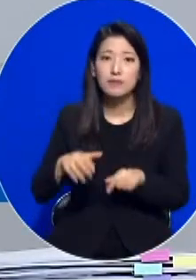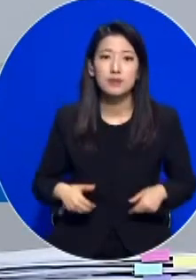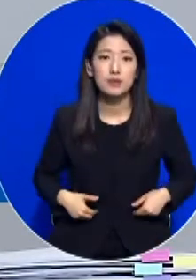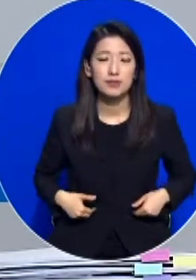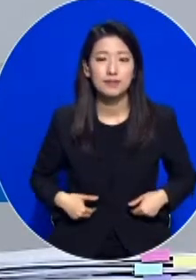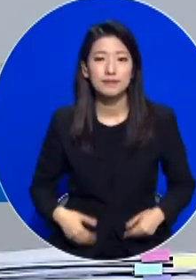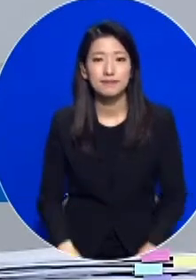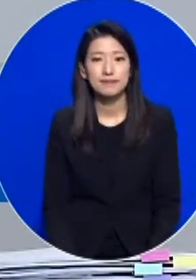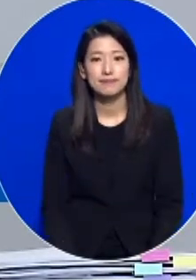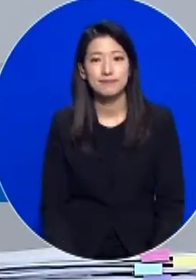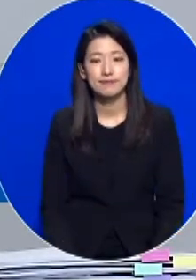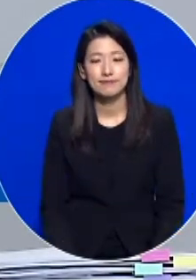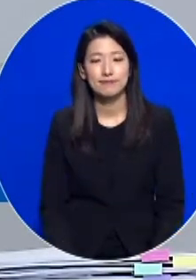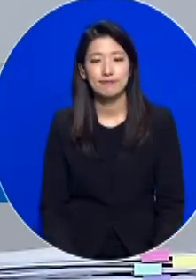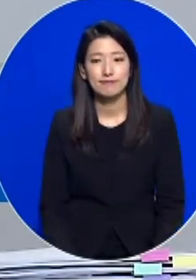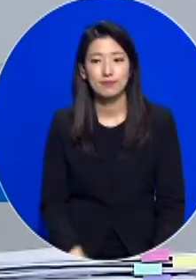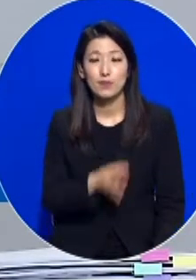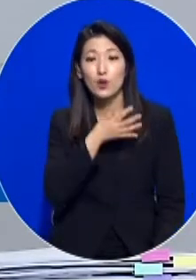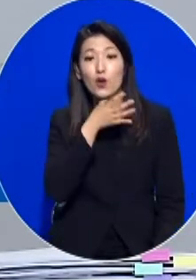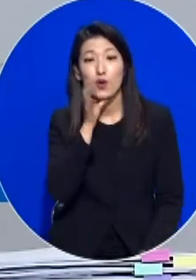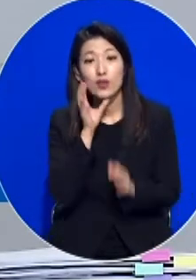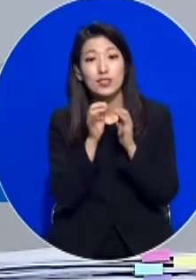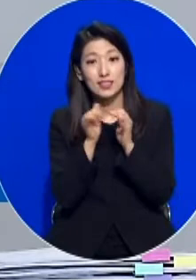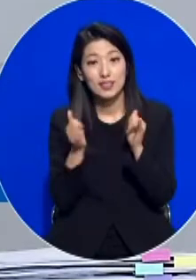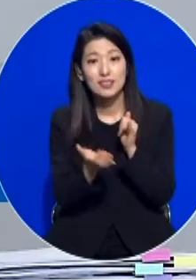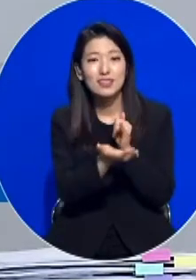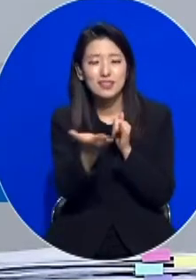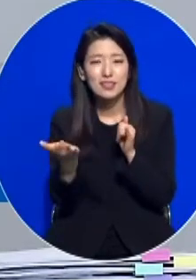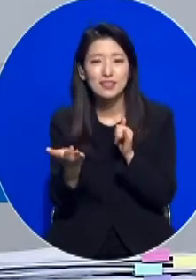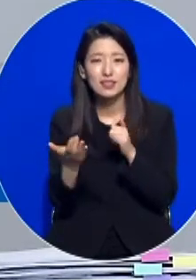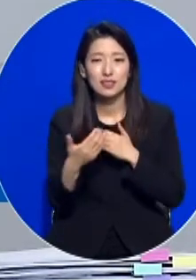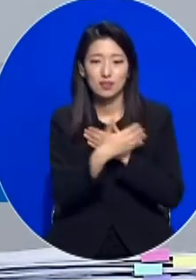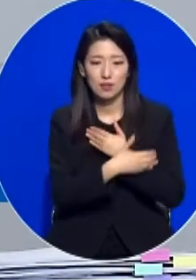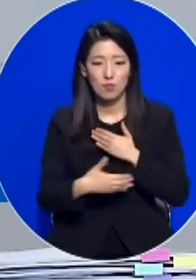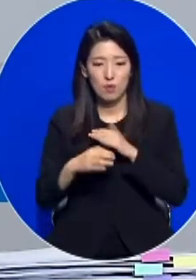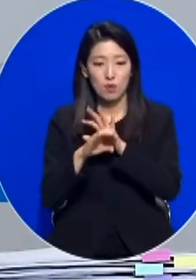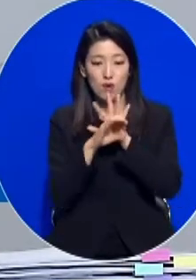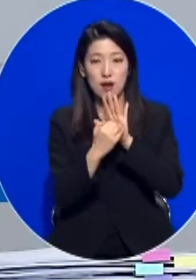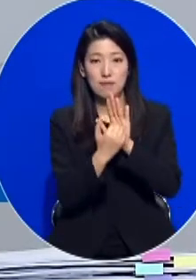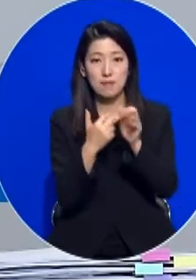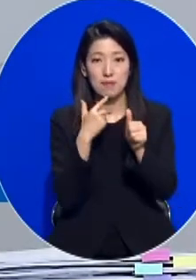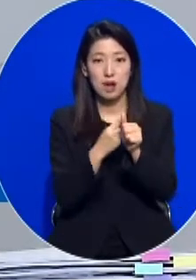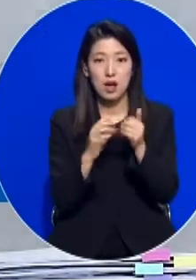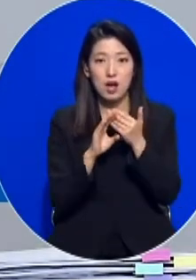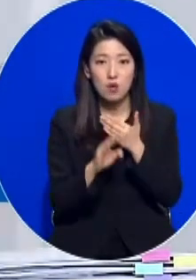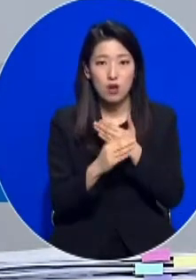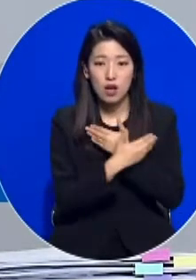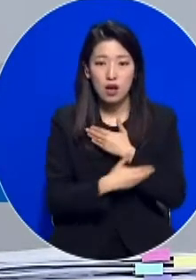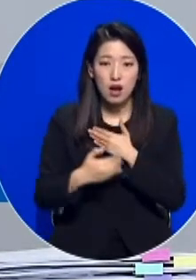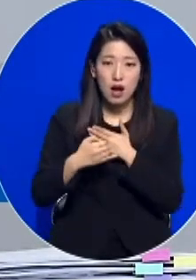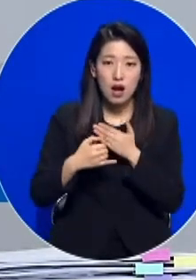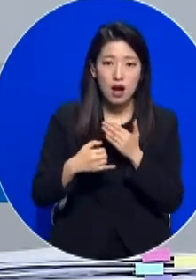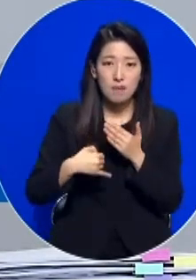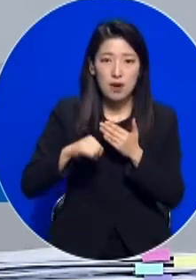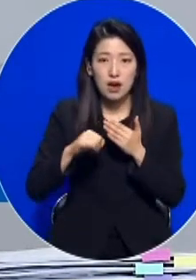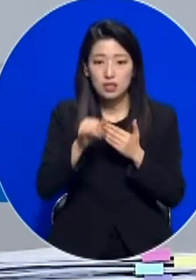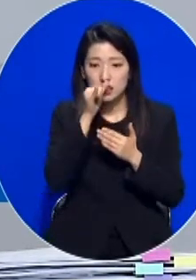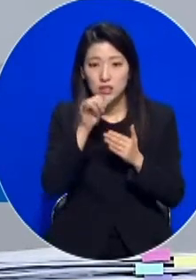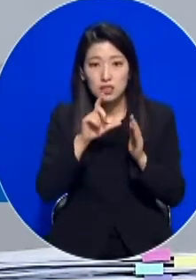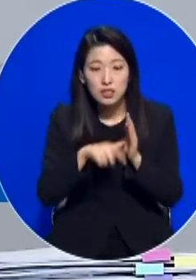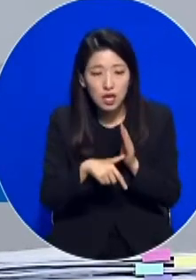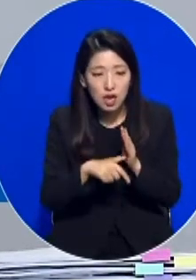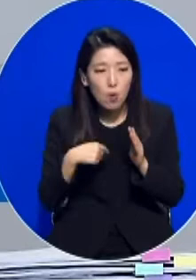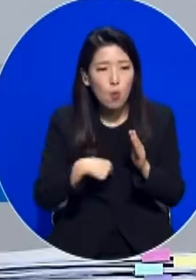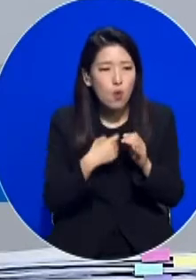필요합니다. 어르신의 경우에는 예방접종 후에 증상 발생 시에 도움을 받을 수 있도록 혼자 계시지 않도록